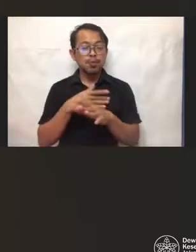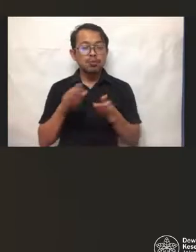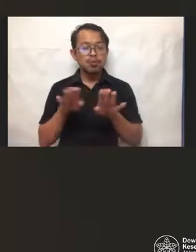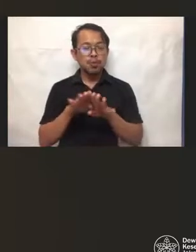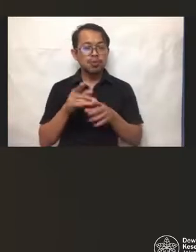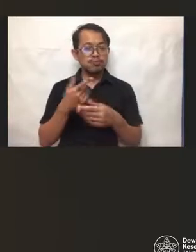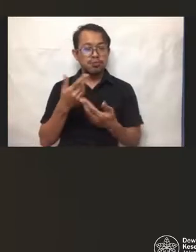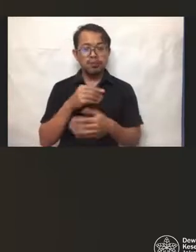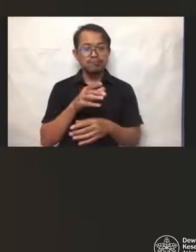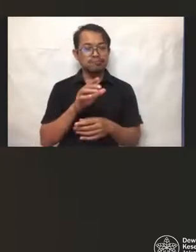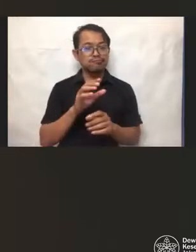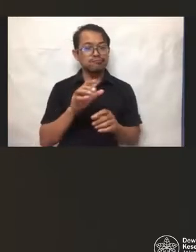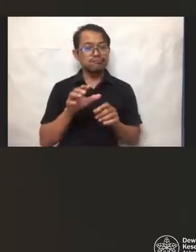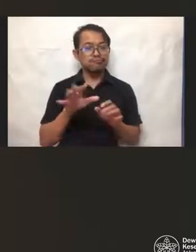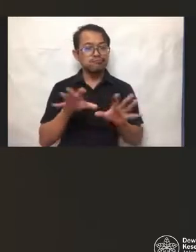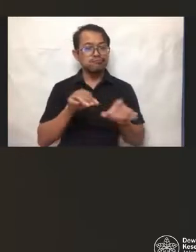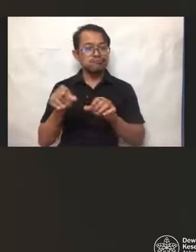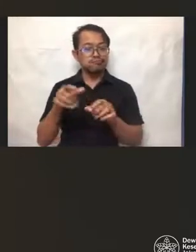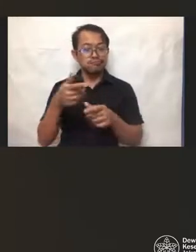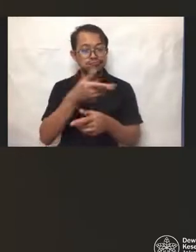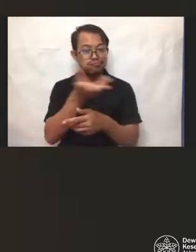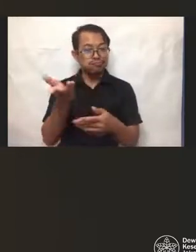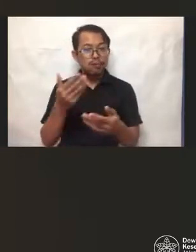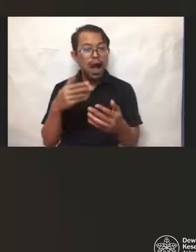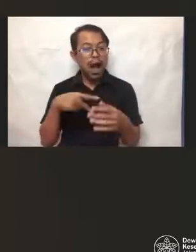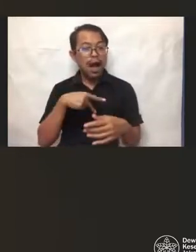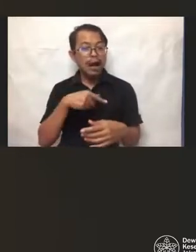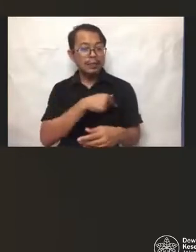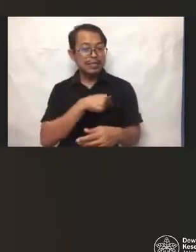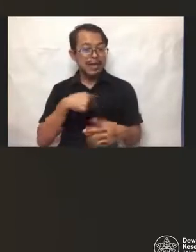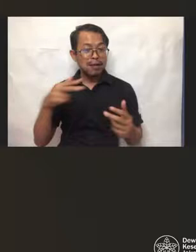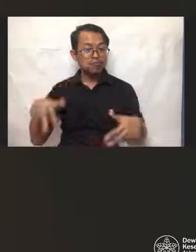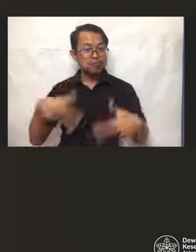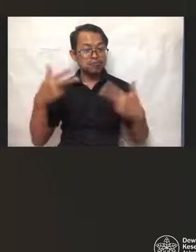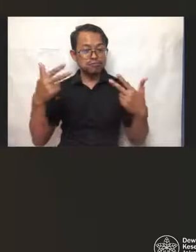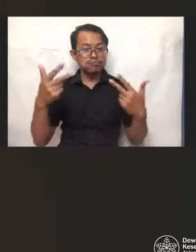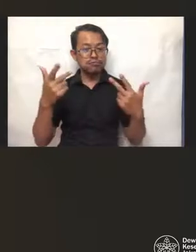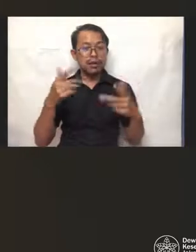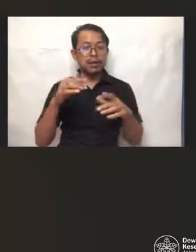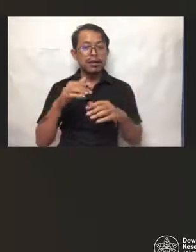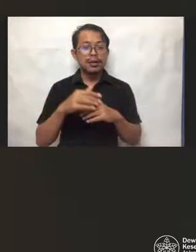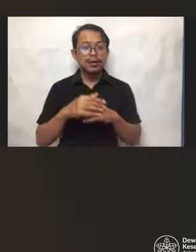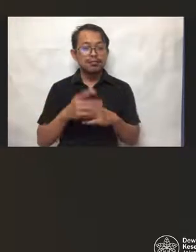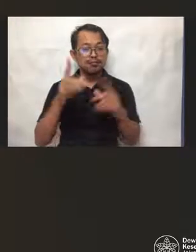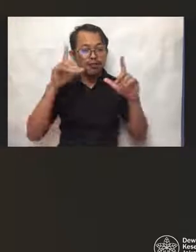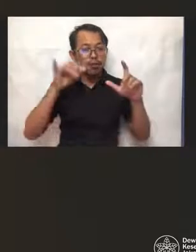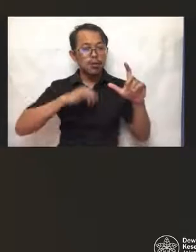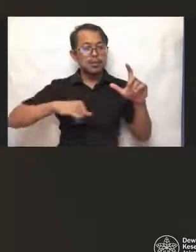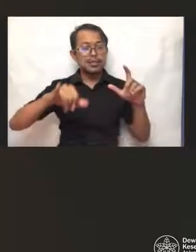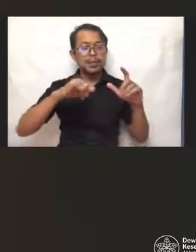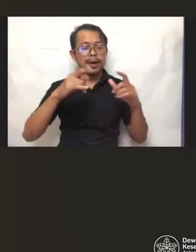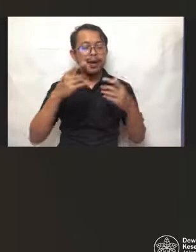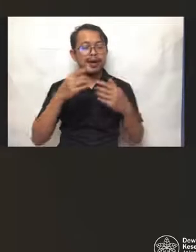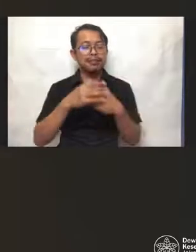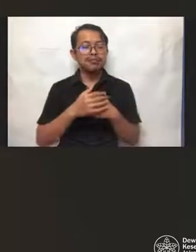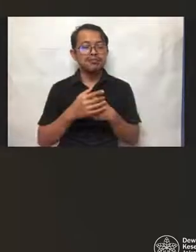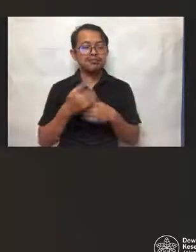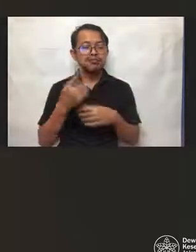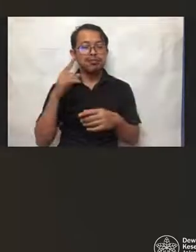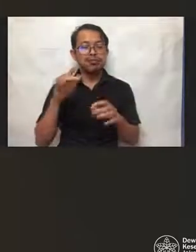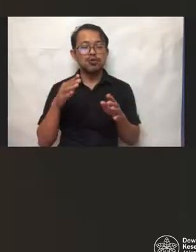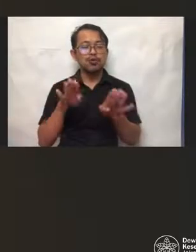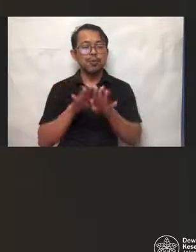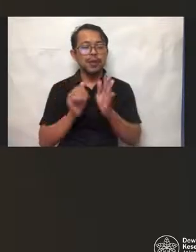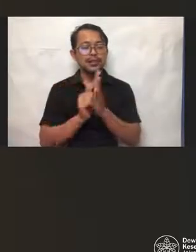anggota Akademi Jakarta untuk mengaktifkan video dan bergabung bersama saya di dalam ruangan ini untuk kita sama-sama menutup helat sore